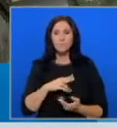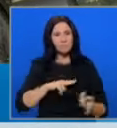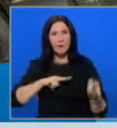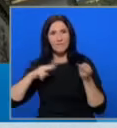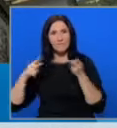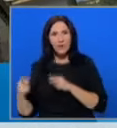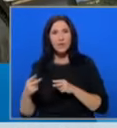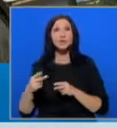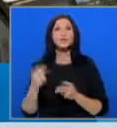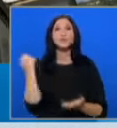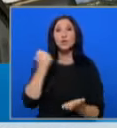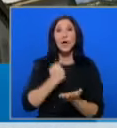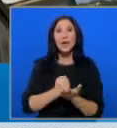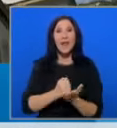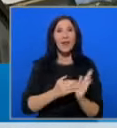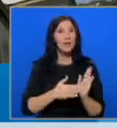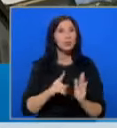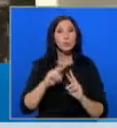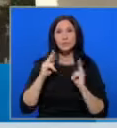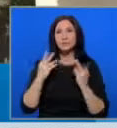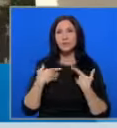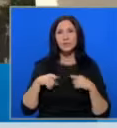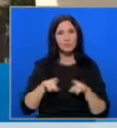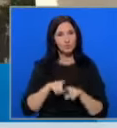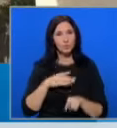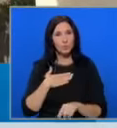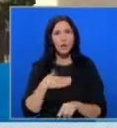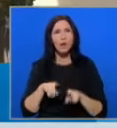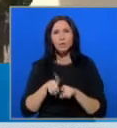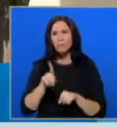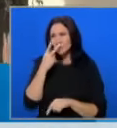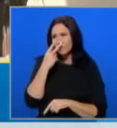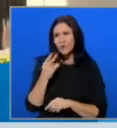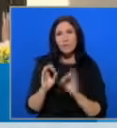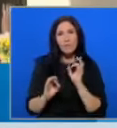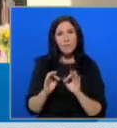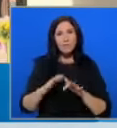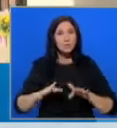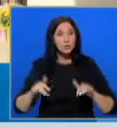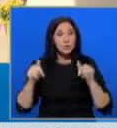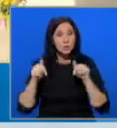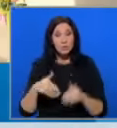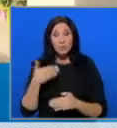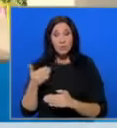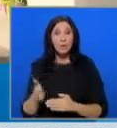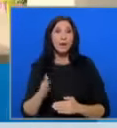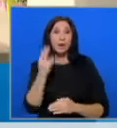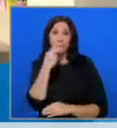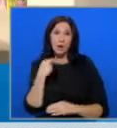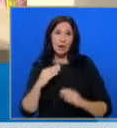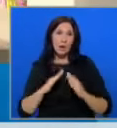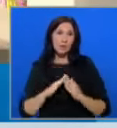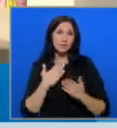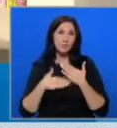с нотариален акт, с който по света и у нас също разполага. Както можете да видите, към момента ситуацията тук пред храма е